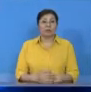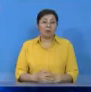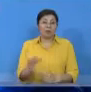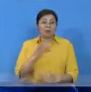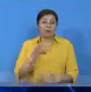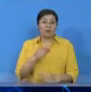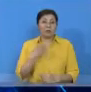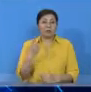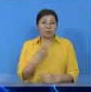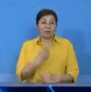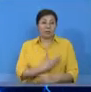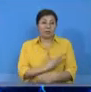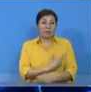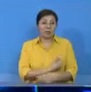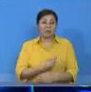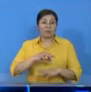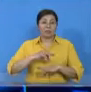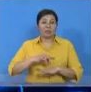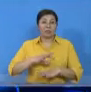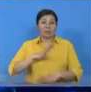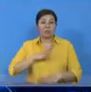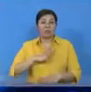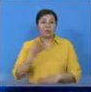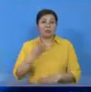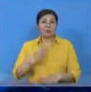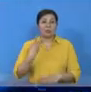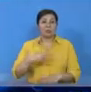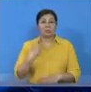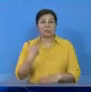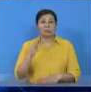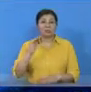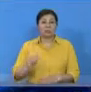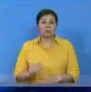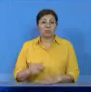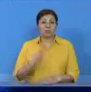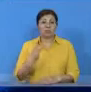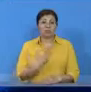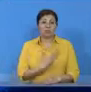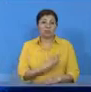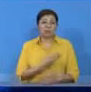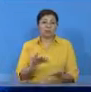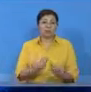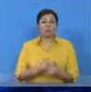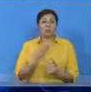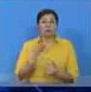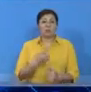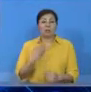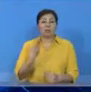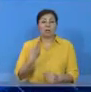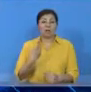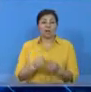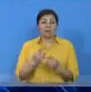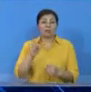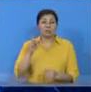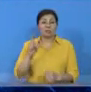области первым компонентом вакцины привито 423 тысячи человек. Второй компонент получило 411